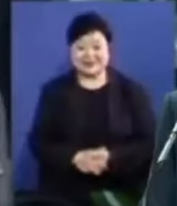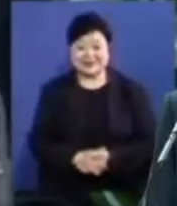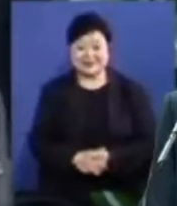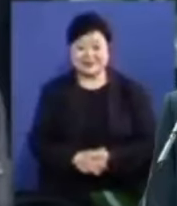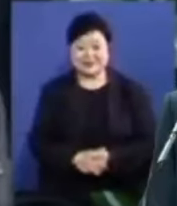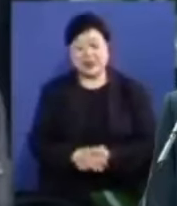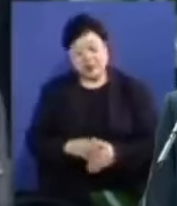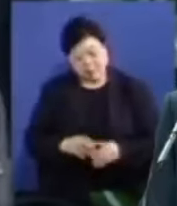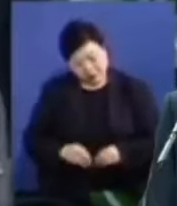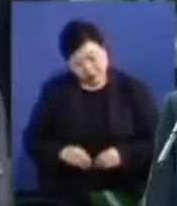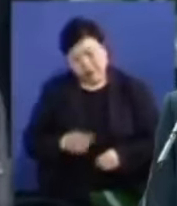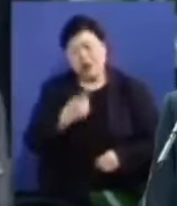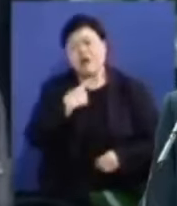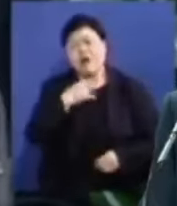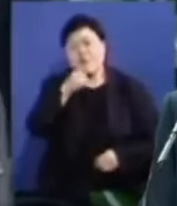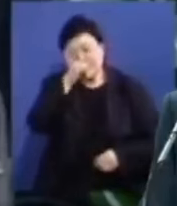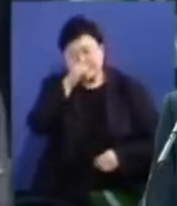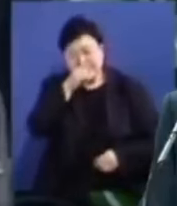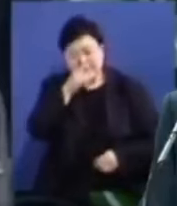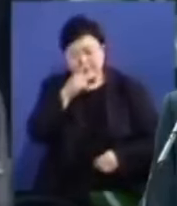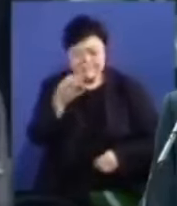배가 고파봐야